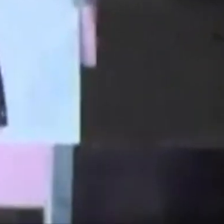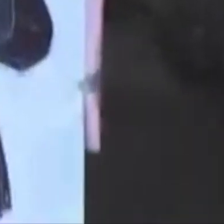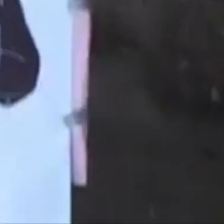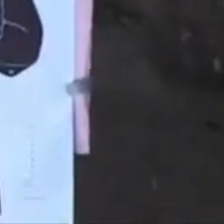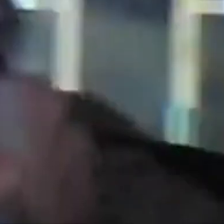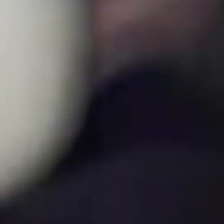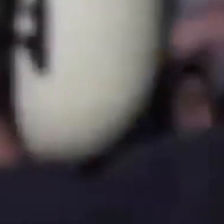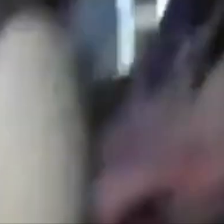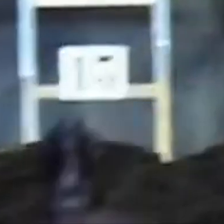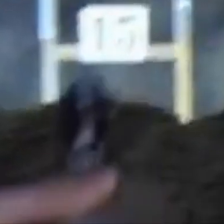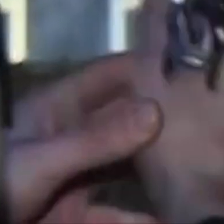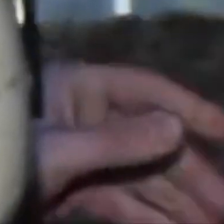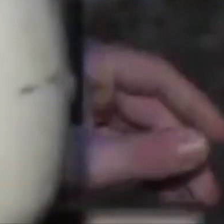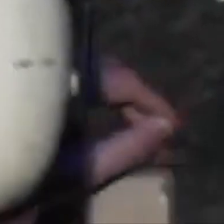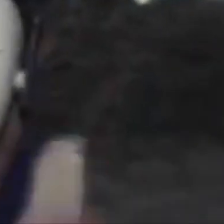Tiens bien, allez.